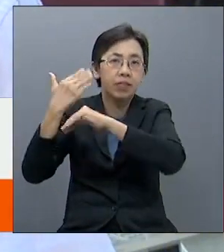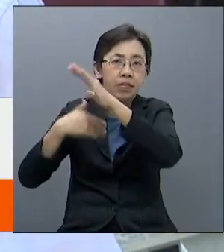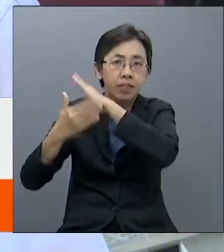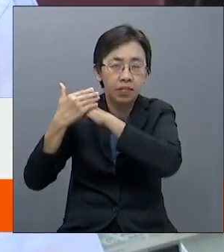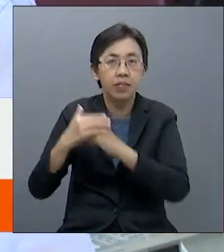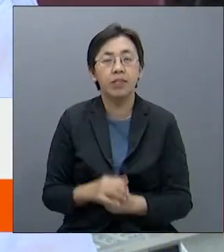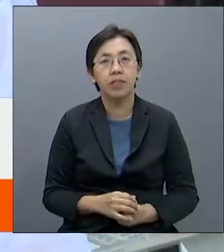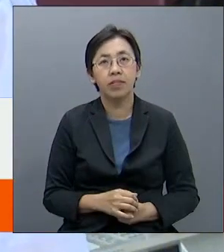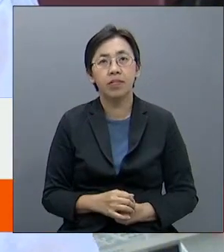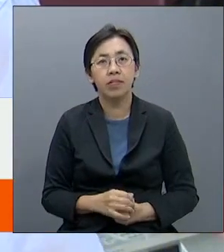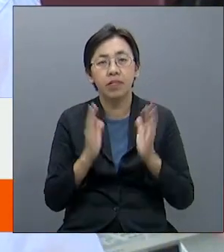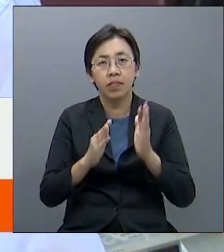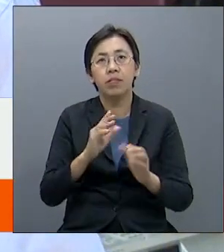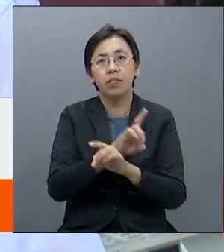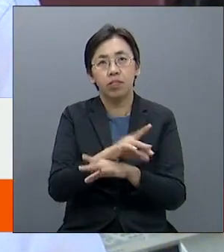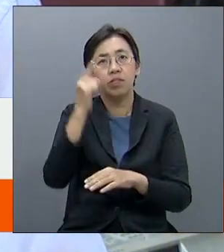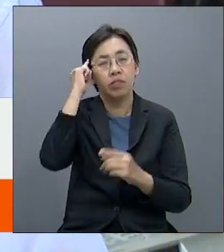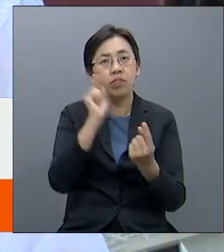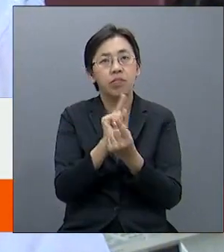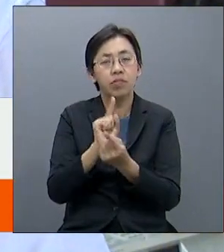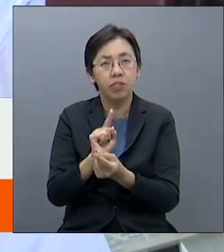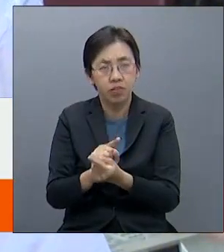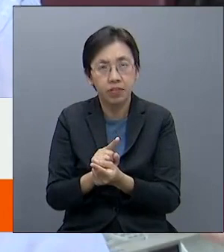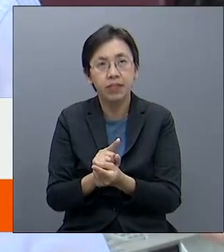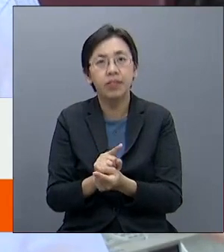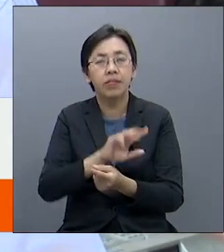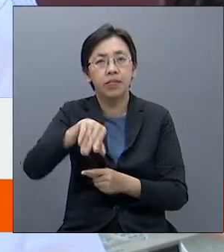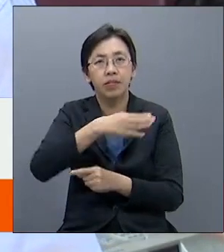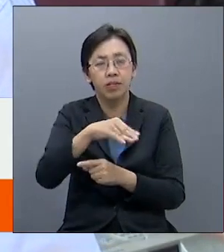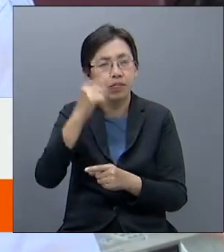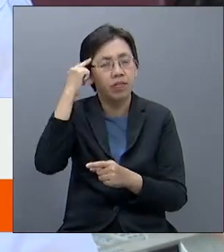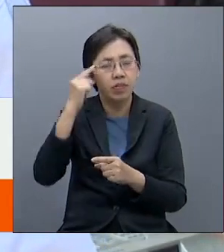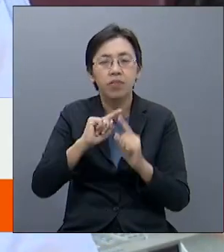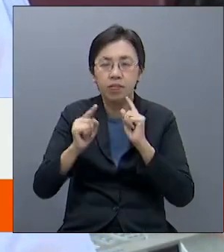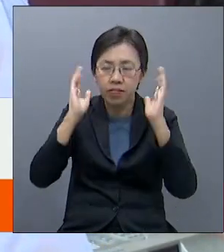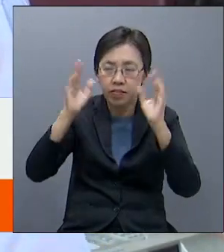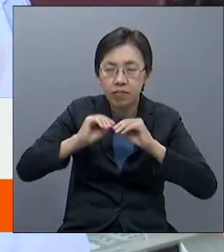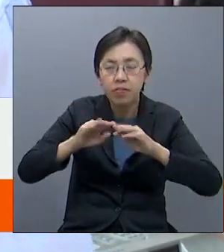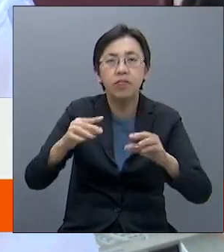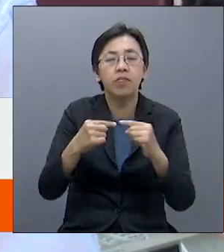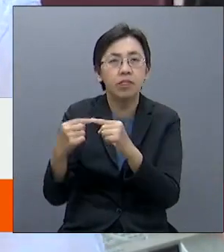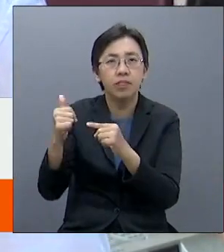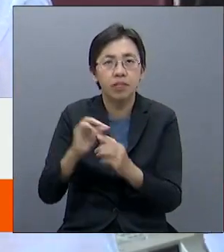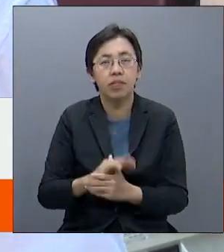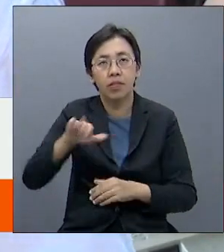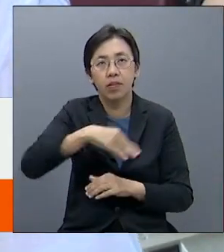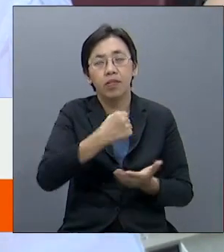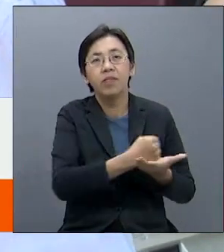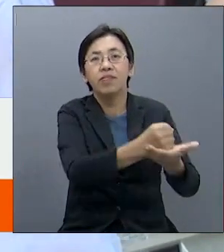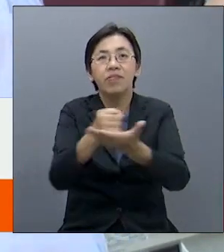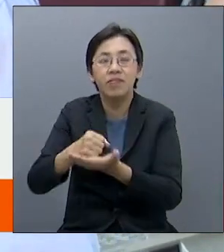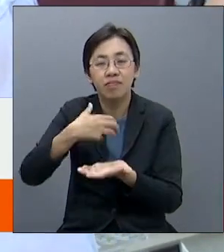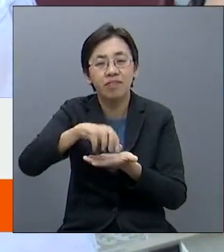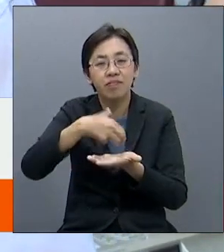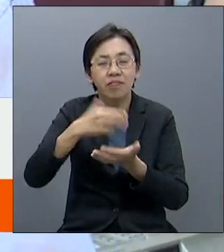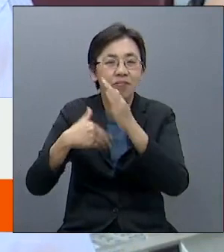ชรรู้จักดีมันเป็นมรดกที่พวกเขาสามารถที่จะสื่อสารได้เราก็เลยใช้โจทย์ว่าเรามาช่วยกันเล่าเรื่องเมืองเพชรกันเถอะด้